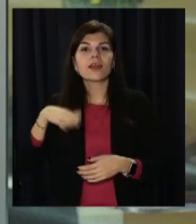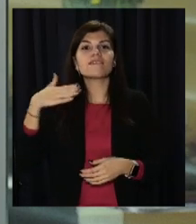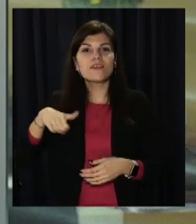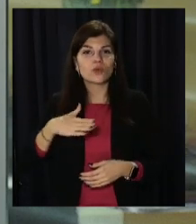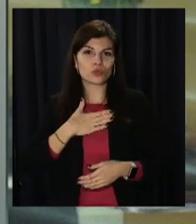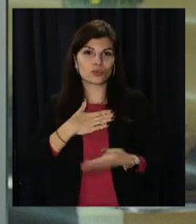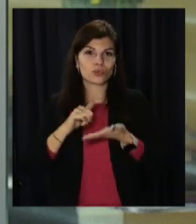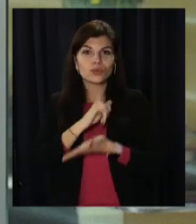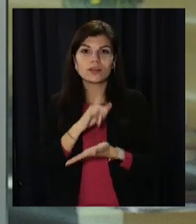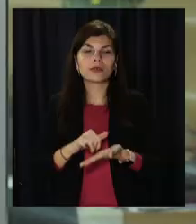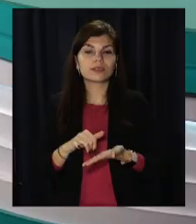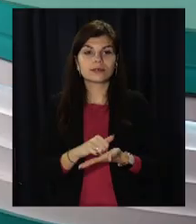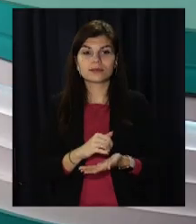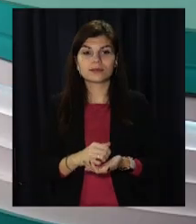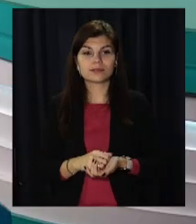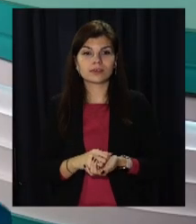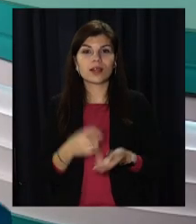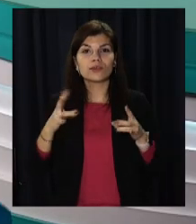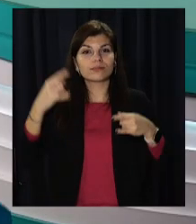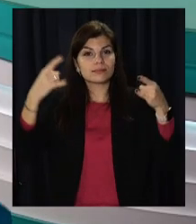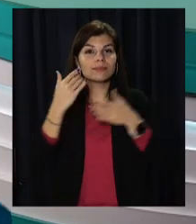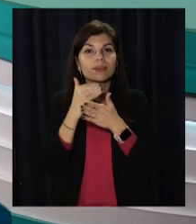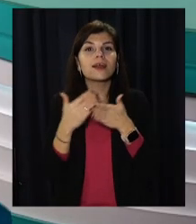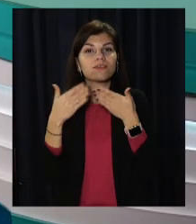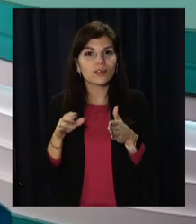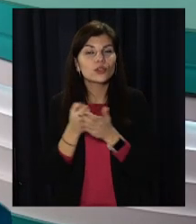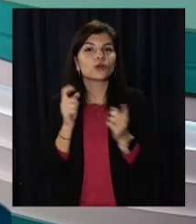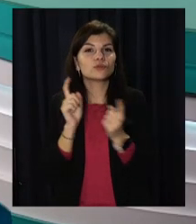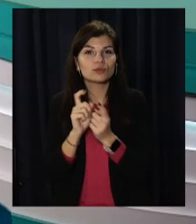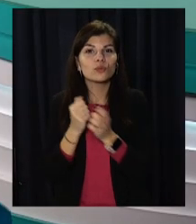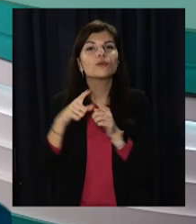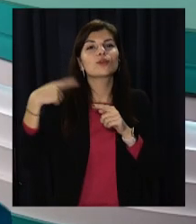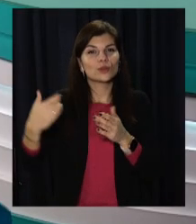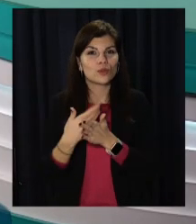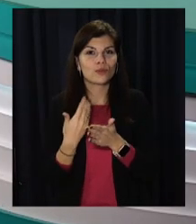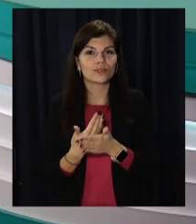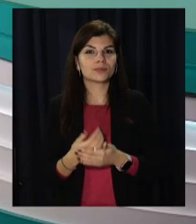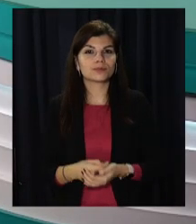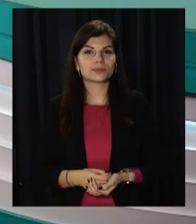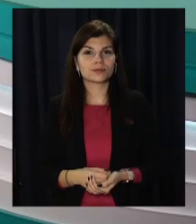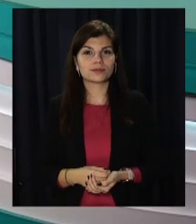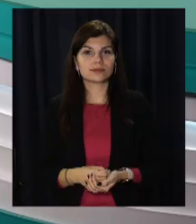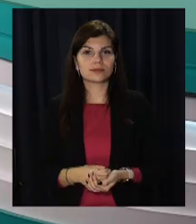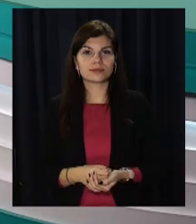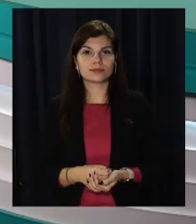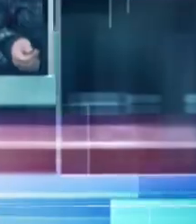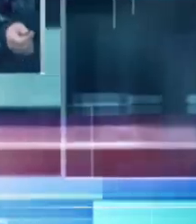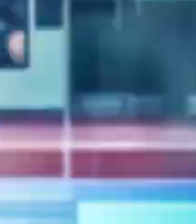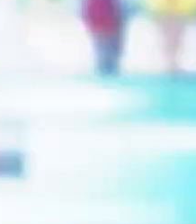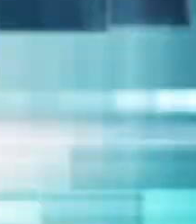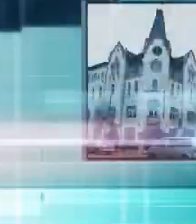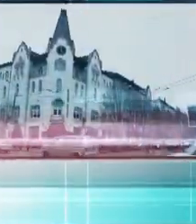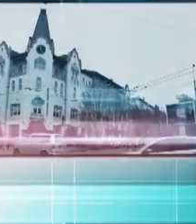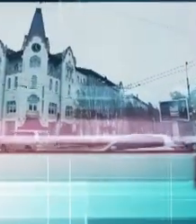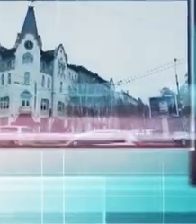переглянути на нашому YouTube-каналі. Залишайтесь відкритим і до зустрічі у наступному випуску новин.